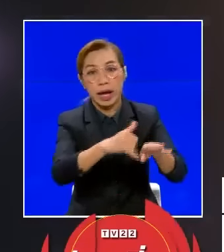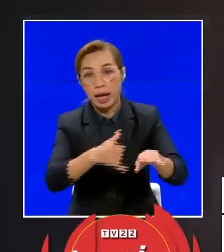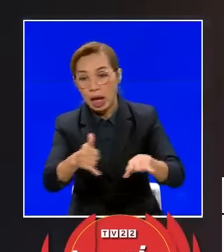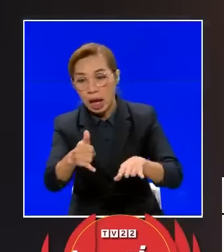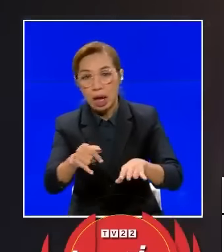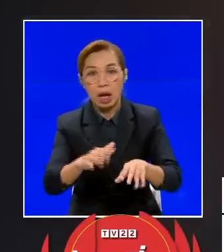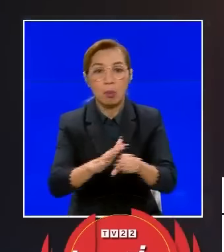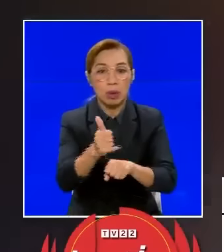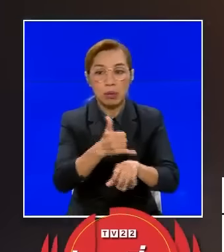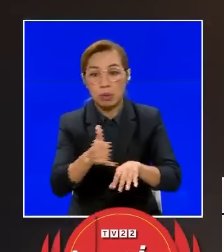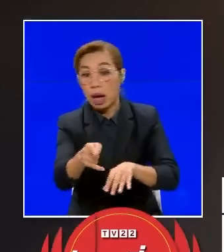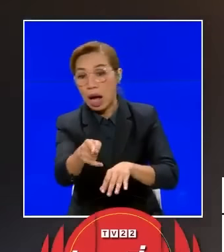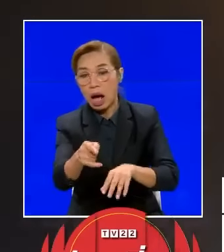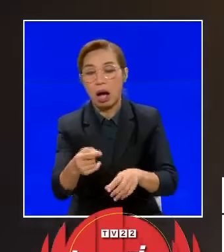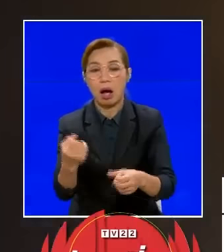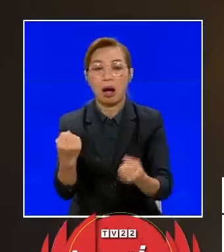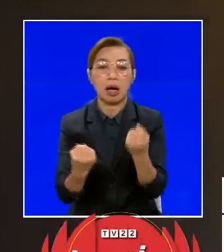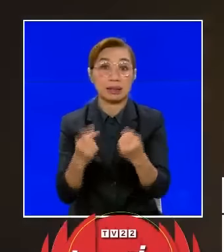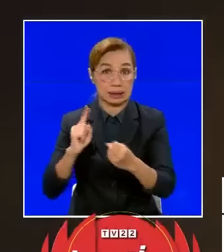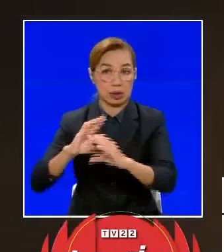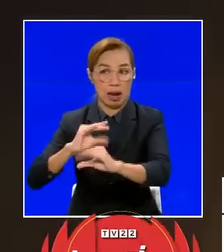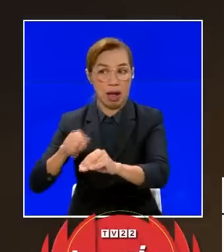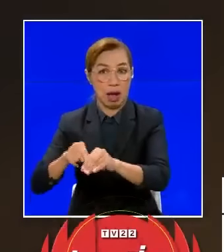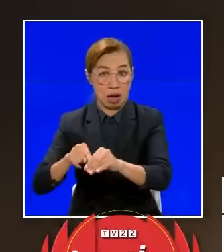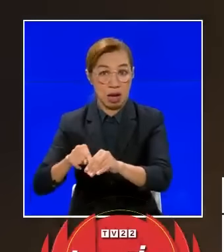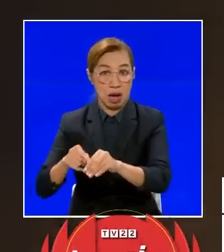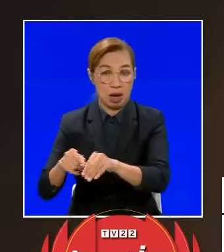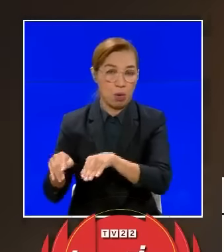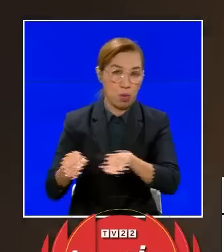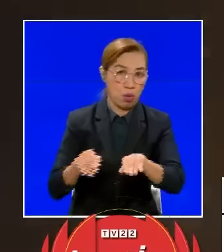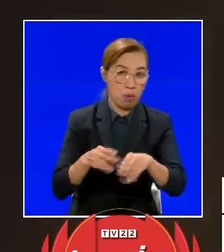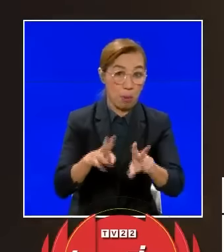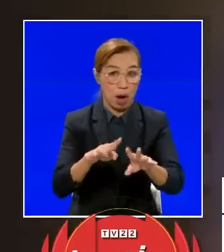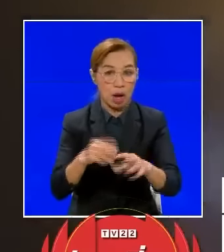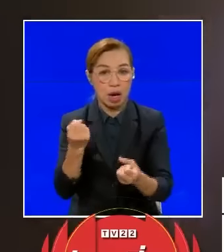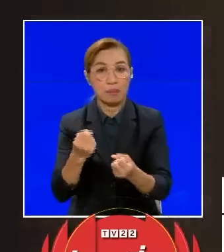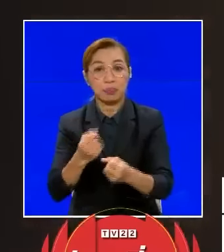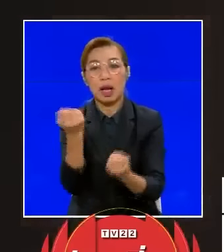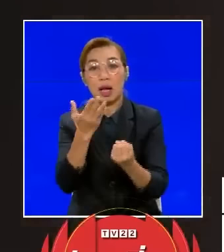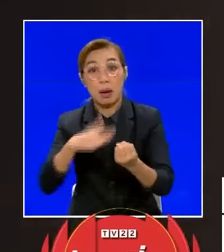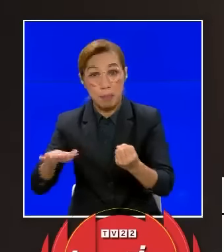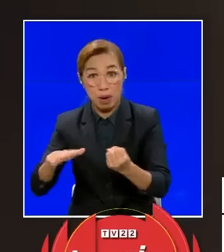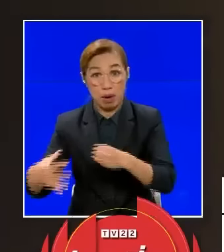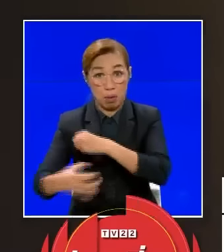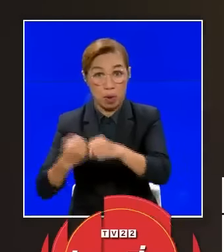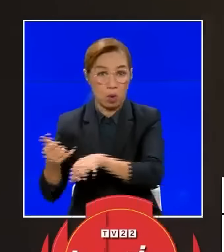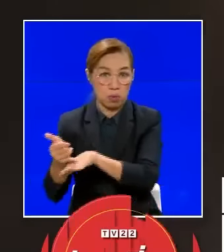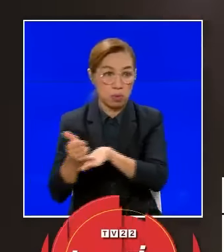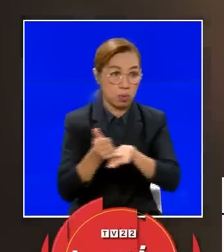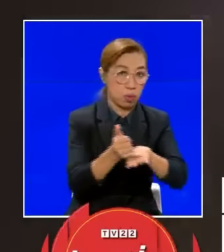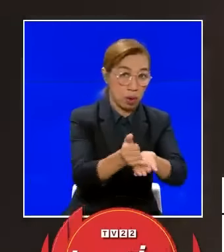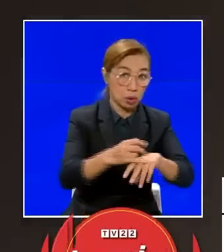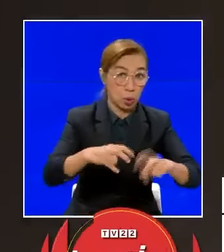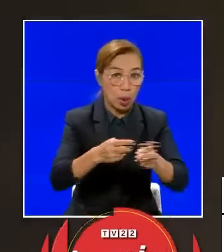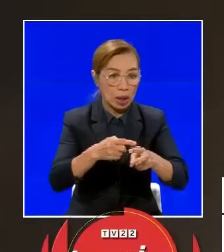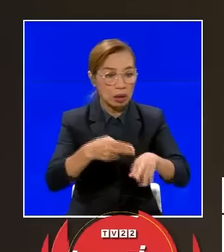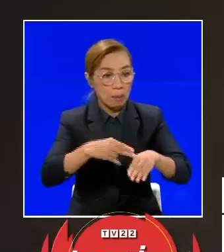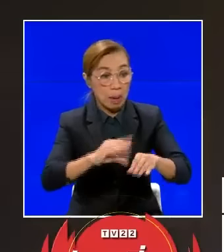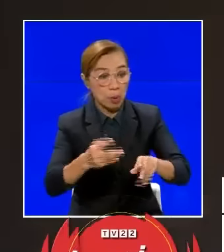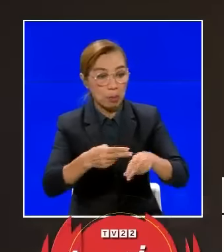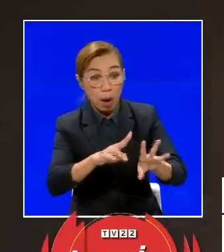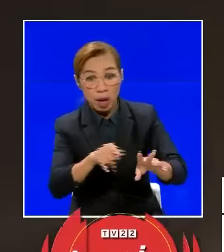รากฏไปขโมย2แถวฮะโอ้โหยิ่งกว่าภาพยนตร์กระบะน้ำมันหมดจอดทิ้งไปขโมย2แถวขับหนีต่ออีก